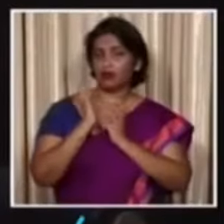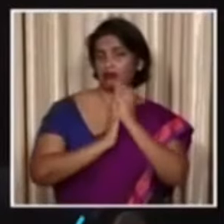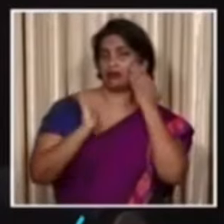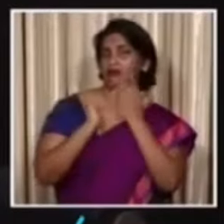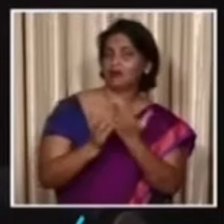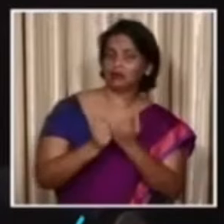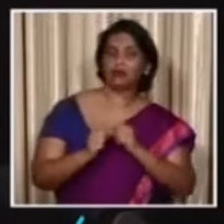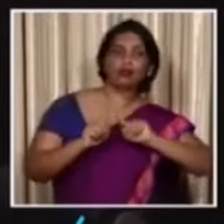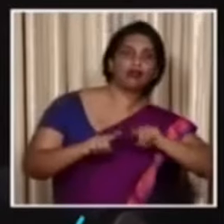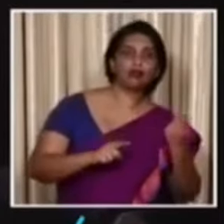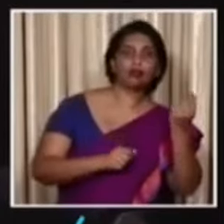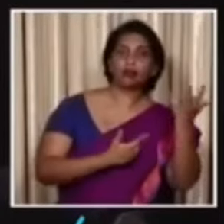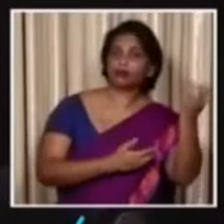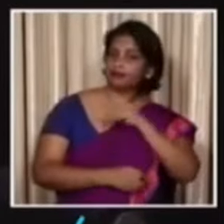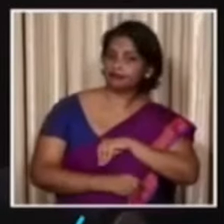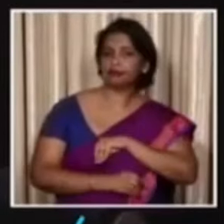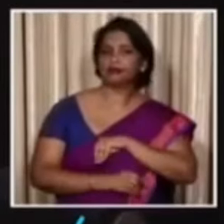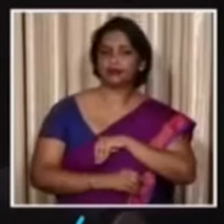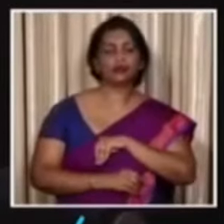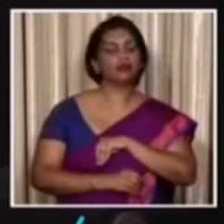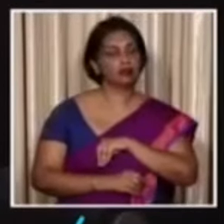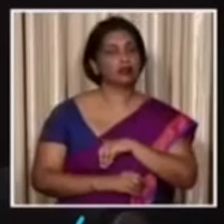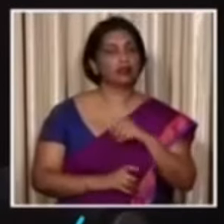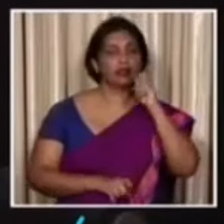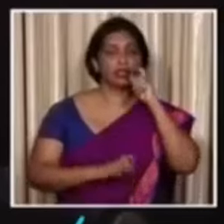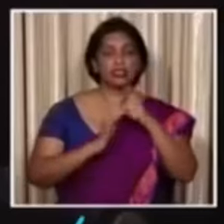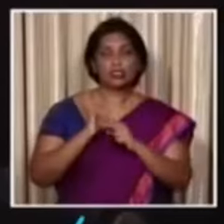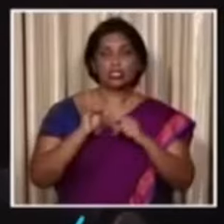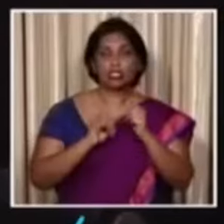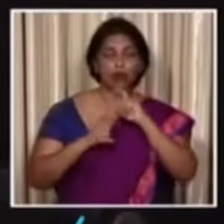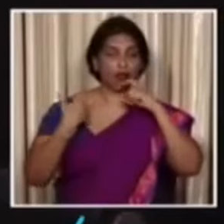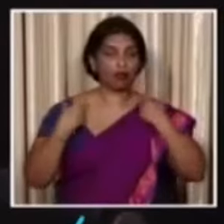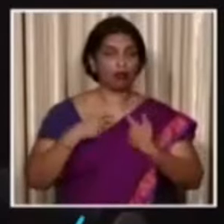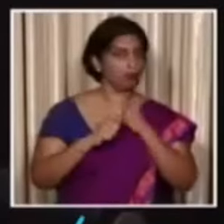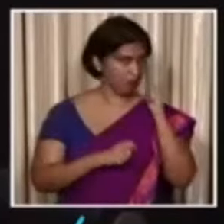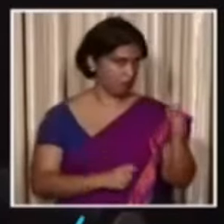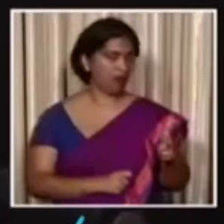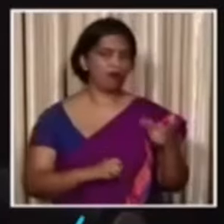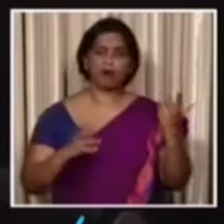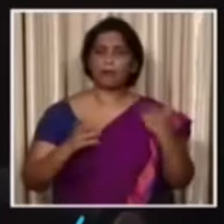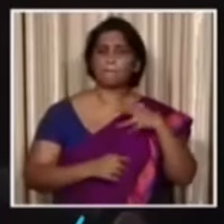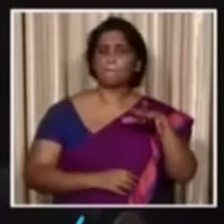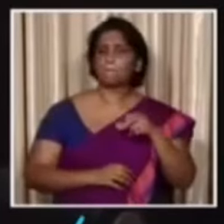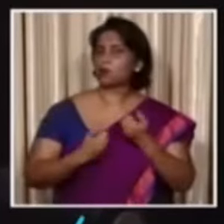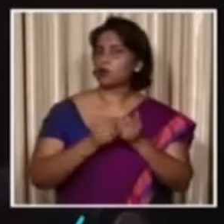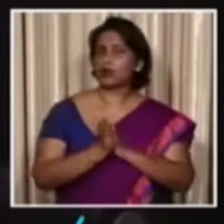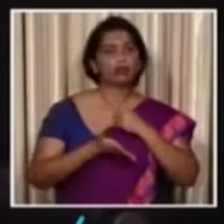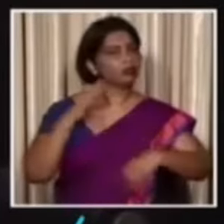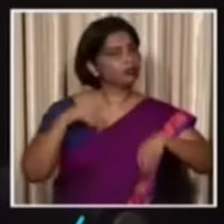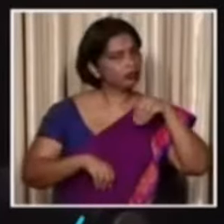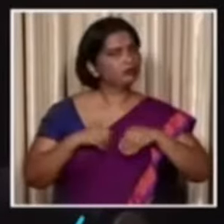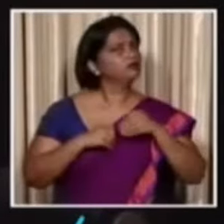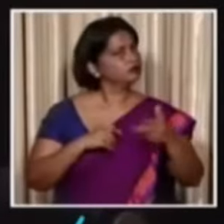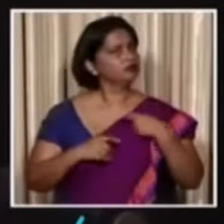වලට. අනිත් පැත්තෙන් මුදලුත් එකතු කරලා මේ මුදල් වලින් ජනතා විමුක්ති පෙරමුණේ නීතිඥවරුන්ට ගෙවනවද නැත්නම් මේ මුදල් පාවිච්චි කරලා තමන්ගේ දේශපාලනය කරනවද